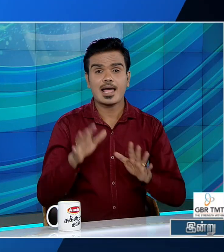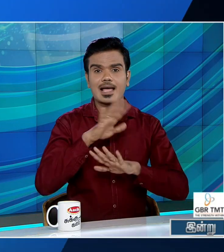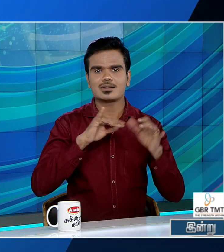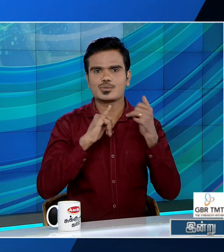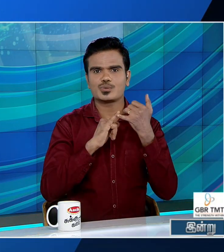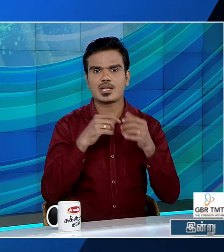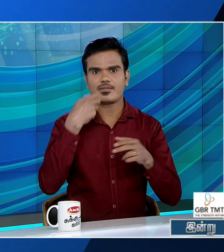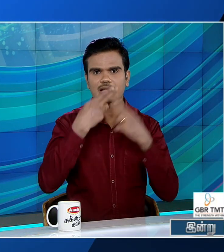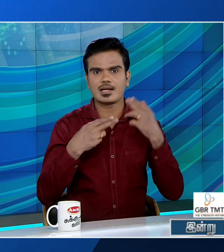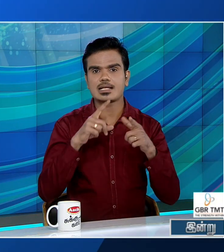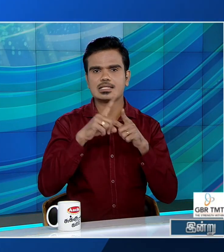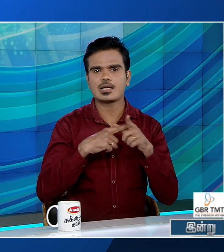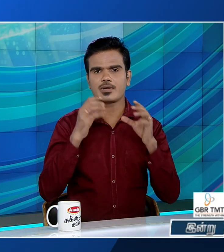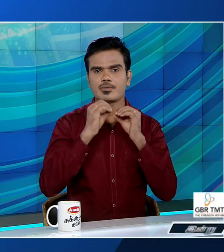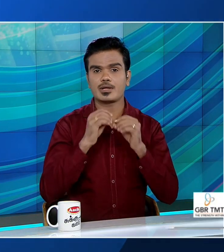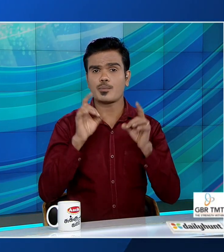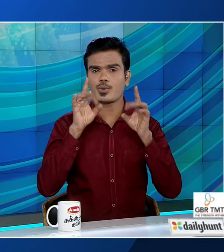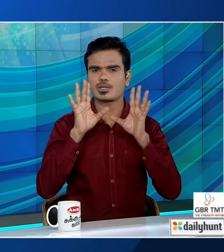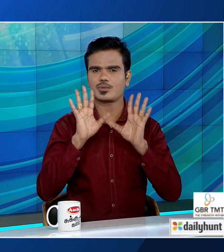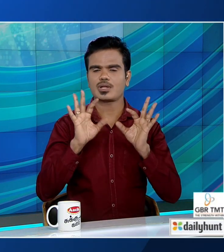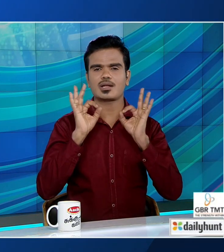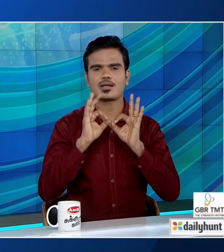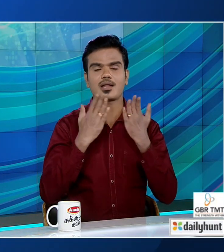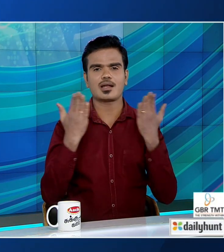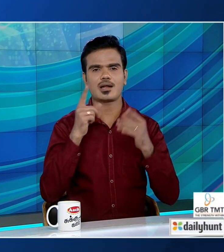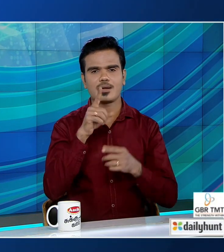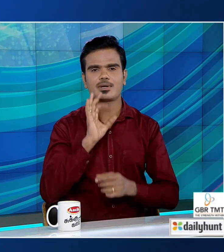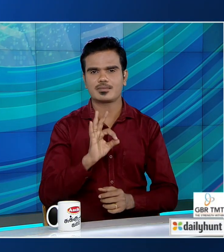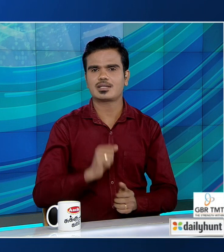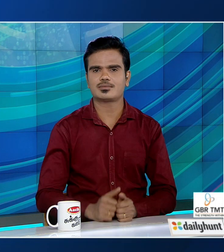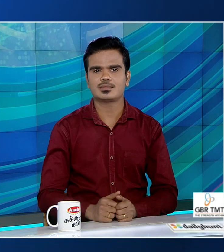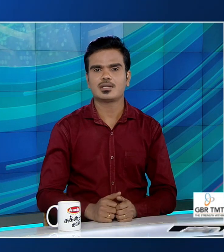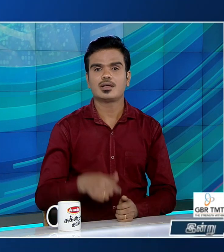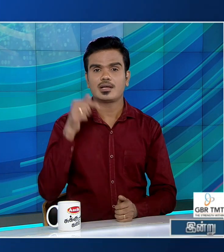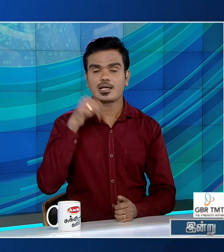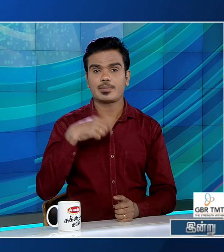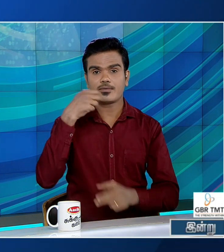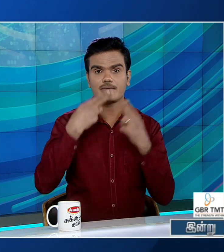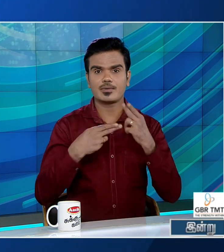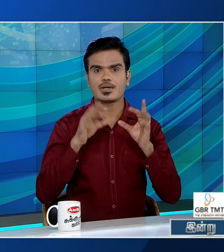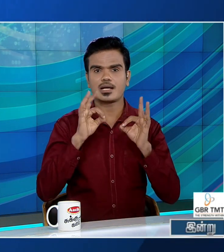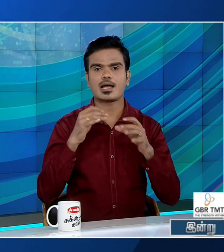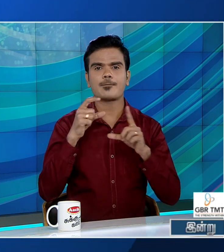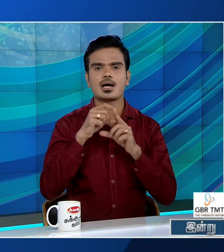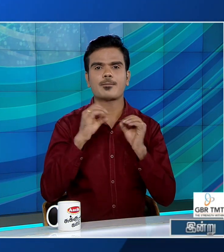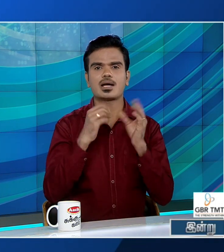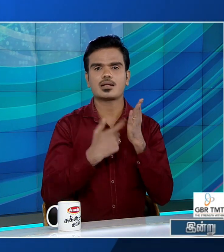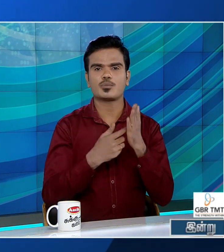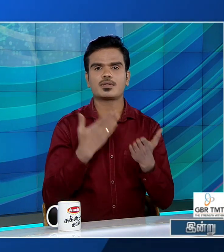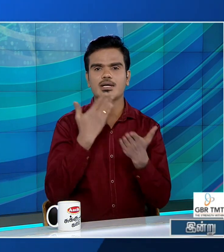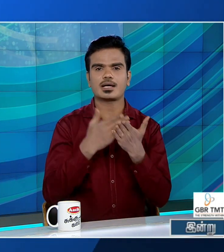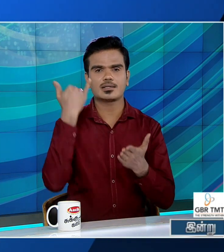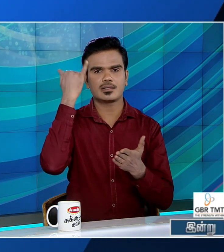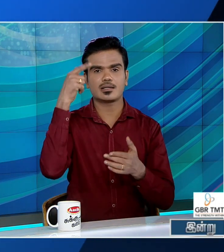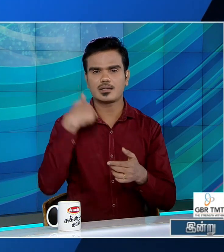நடிகர் சூர்யா நடிப்பில் வெளியான ஜெய்பீம் திரைப்படம் போற்றுதலுக்கு உரிய ஒரு நல்ல திரைப்படம் எனவும் இப்படம் குறித்து இயக்குனர் பாரதிராஜா